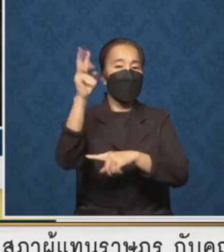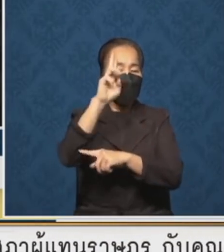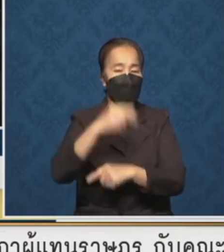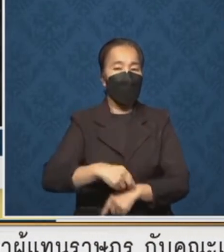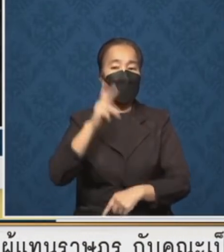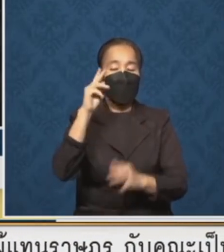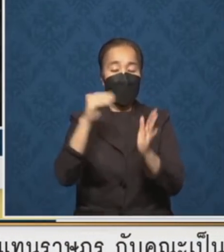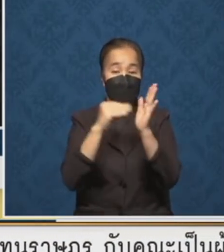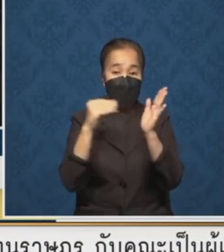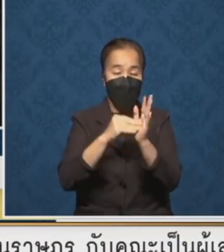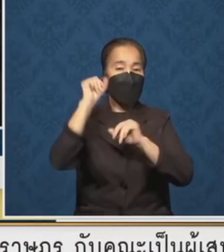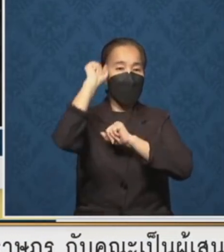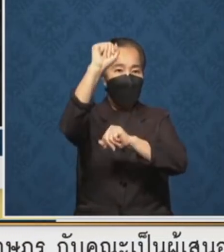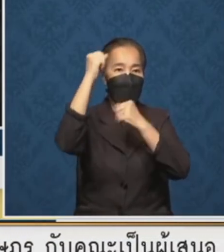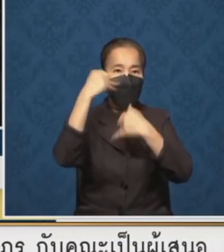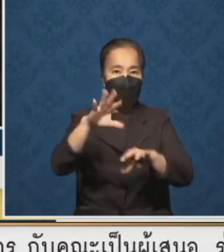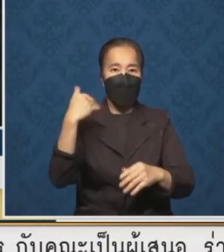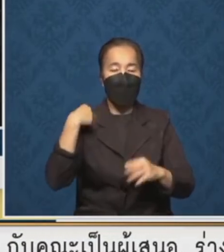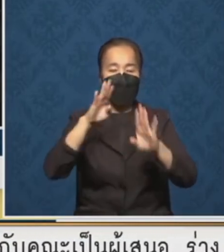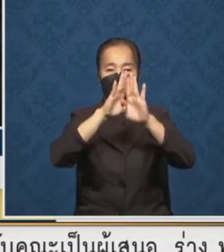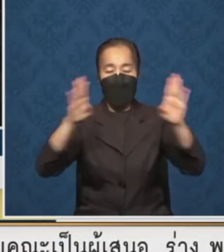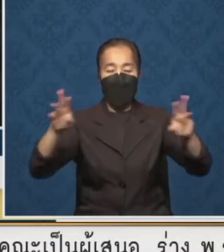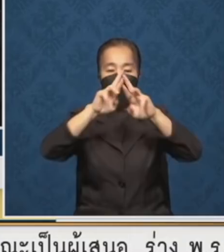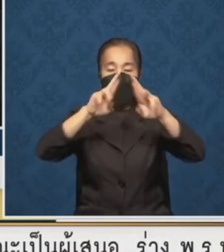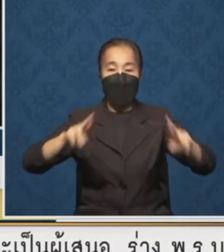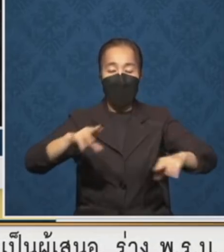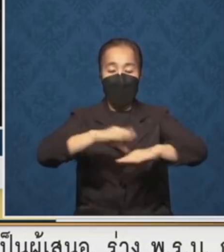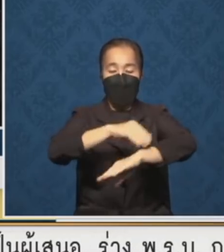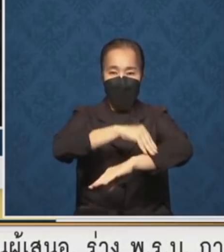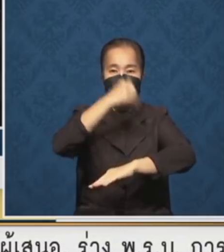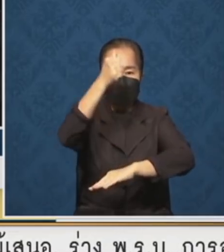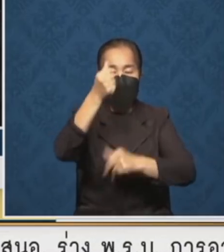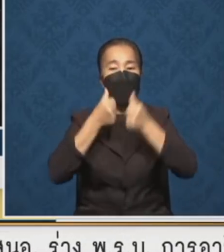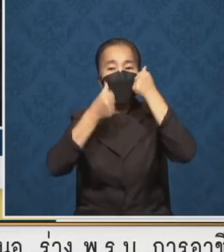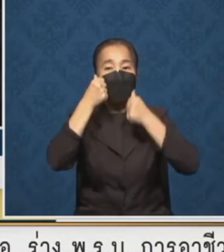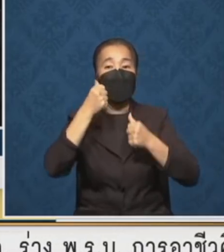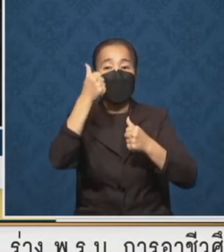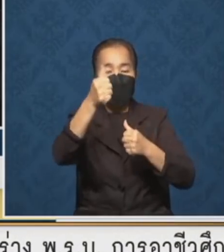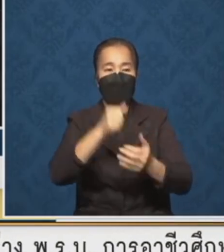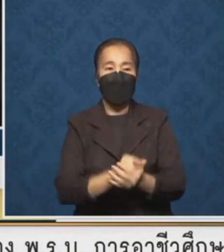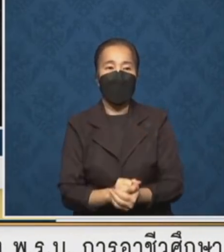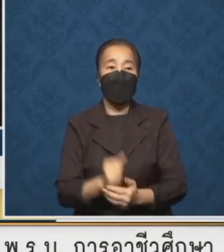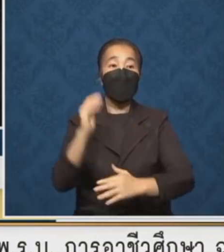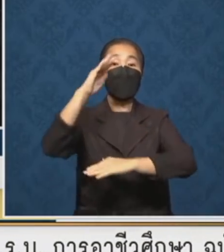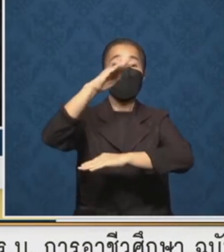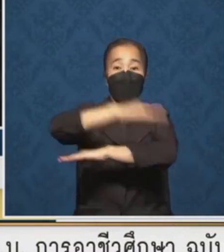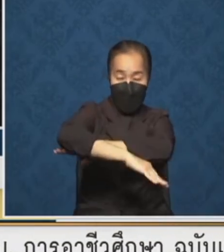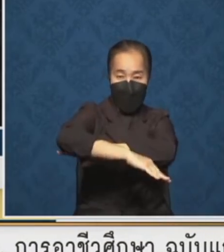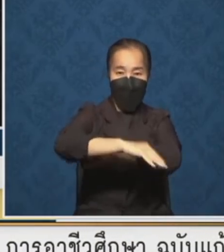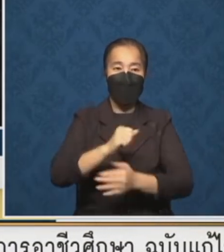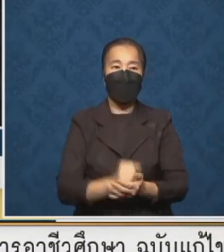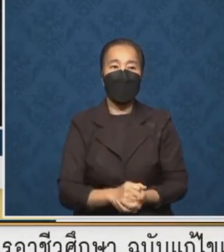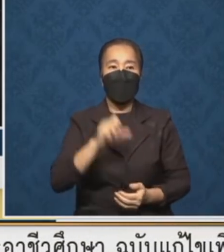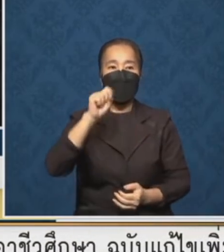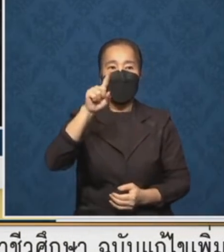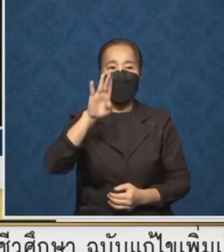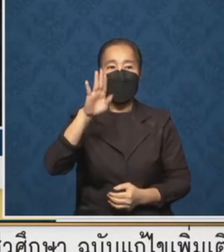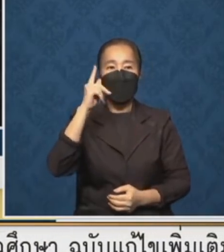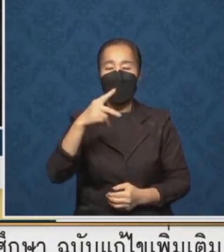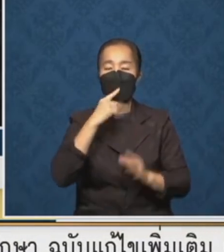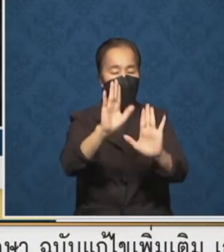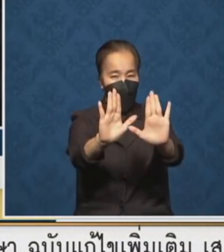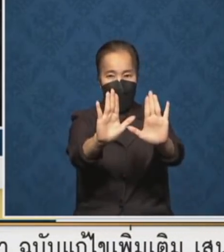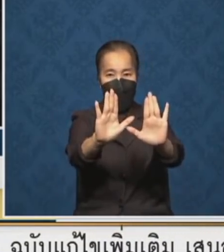าศว่าวันรุ่งขึ้นเปิดร้านนวดสถานเสริมความงามได้ตอนเย็นครับสบค.ออกมาชะลอ